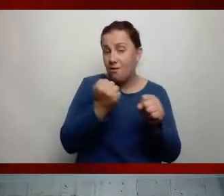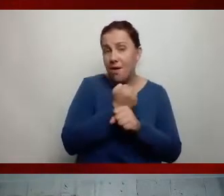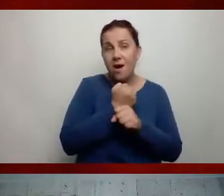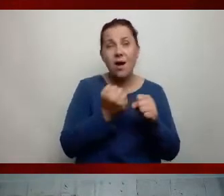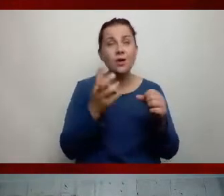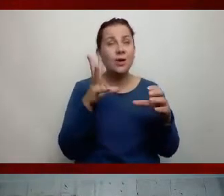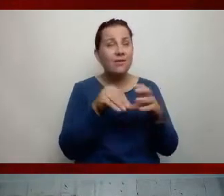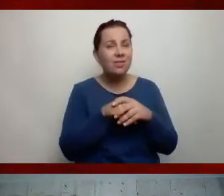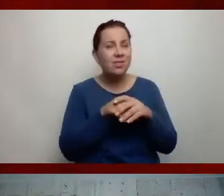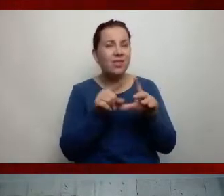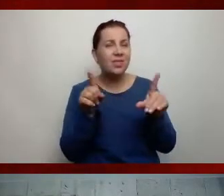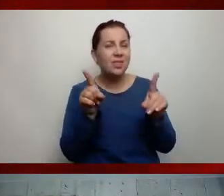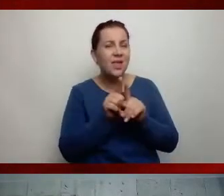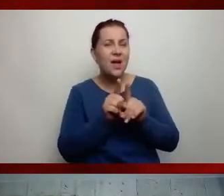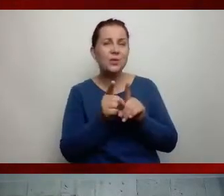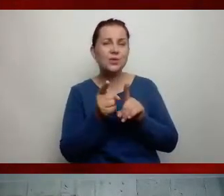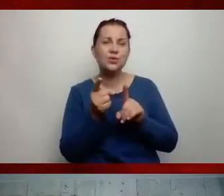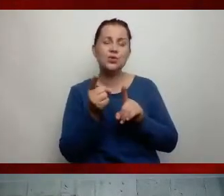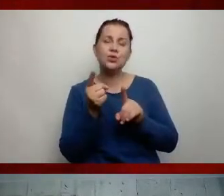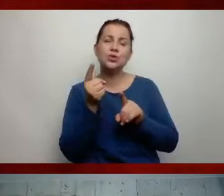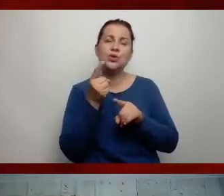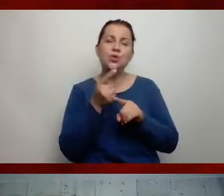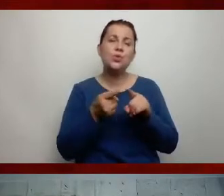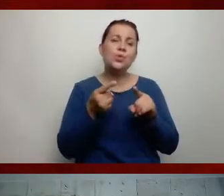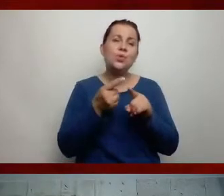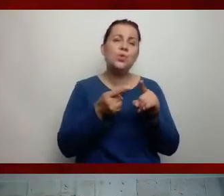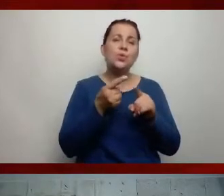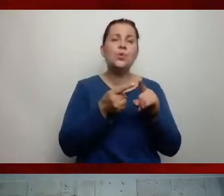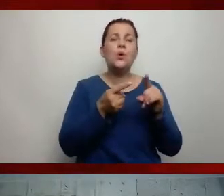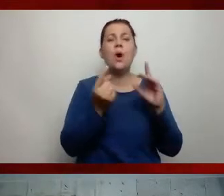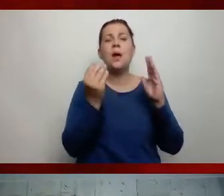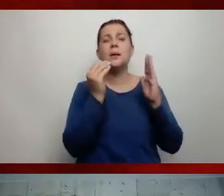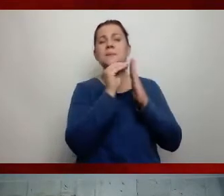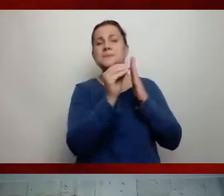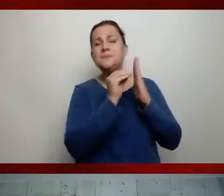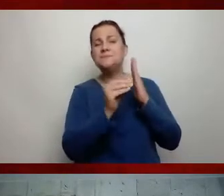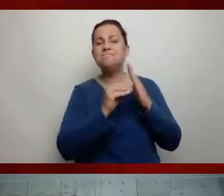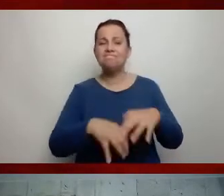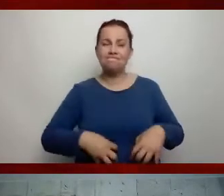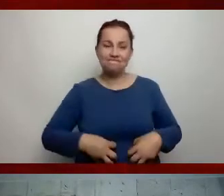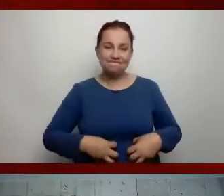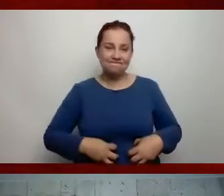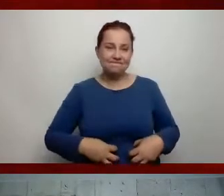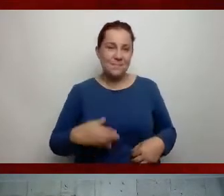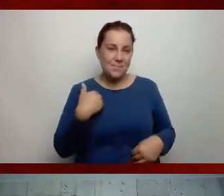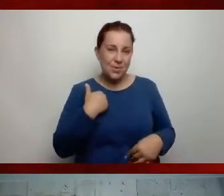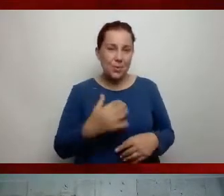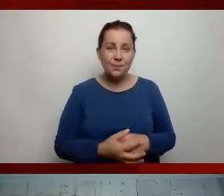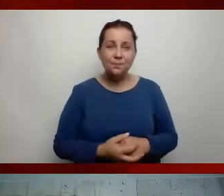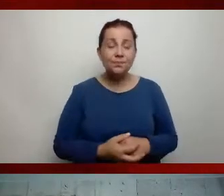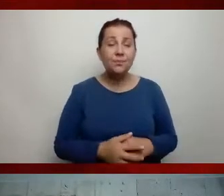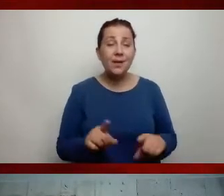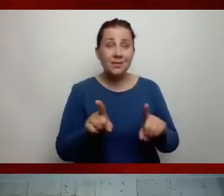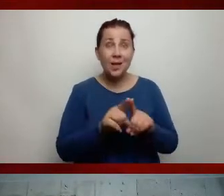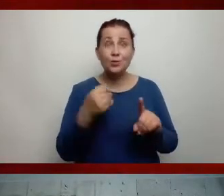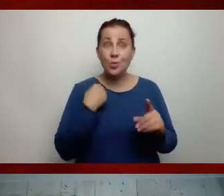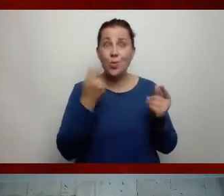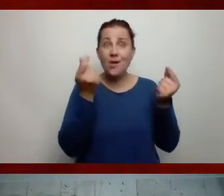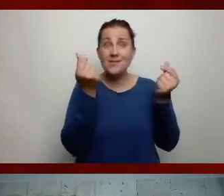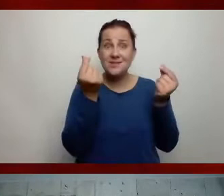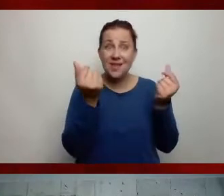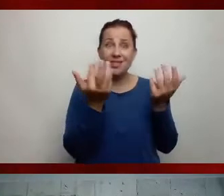zawierający sformułowania nieco groteskowe. Był tam też wyraźny cennik,